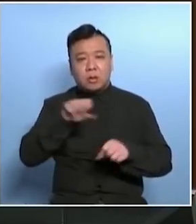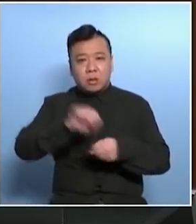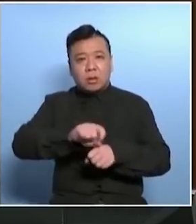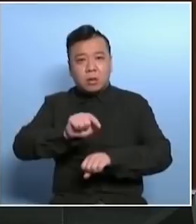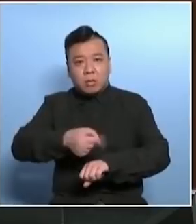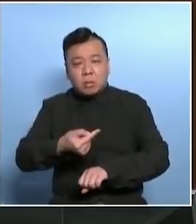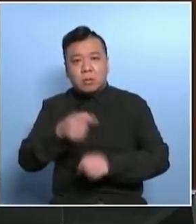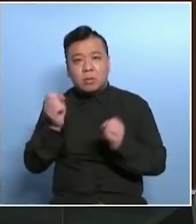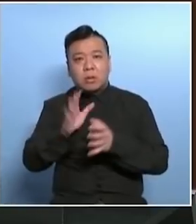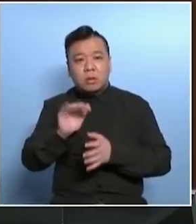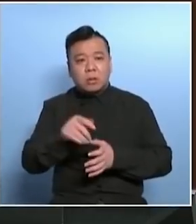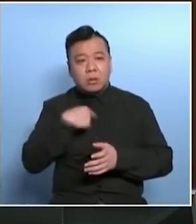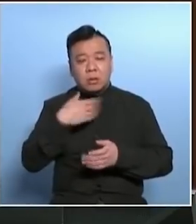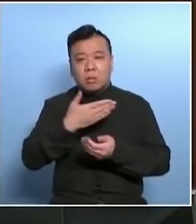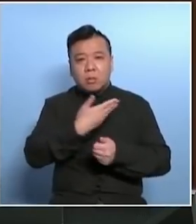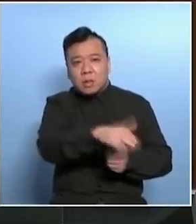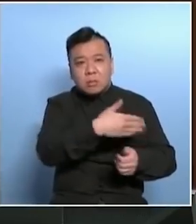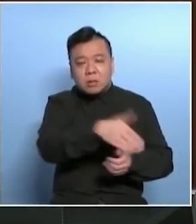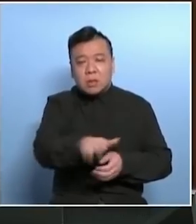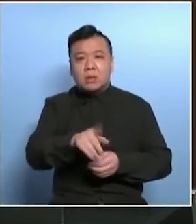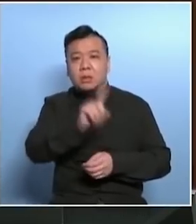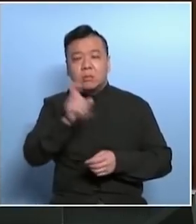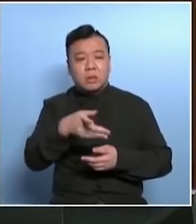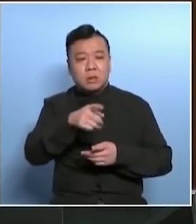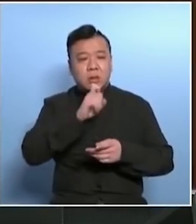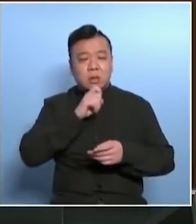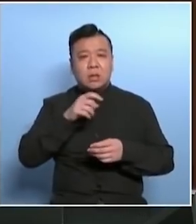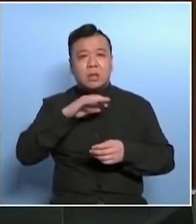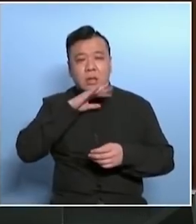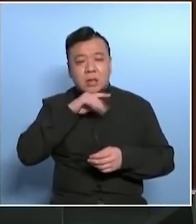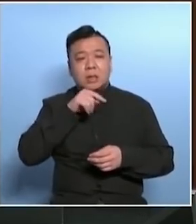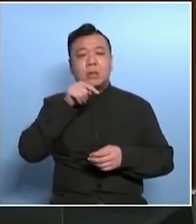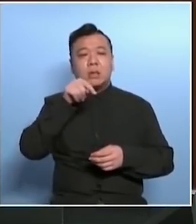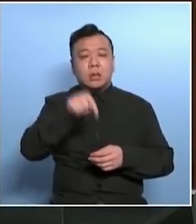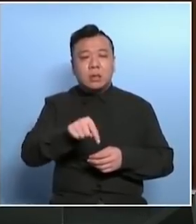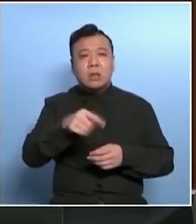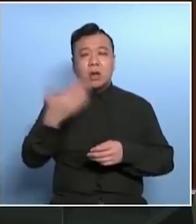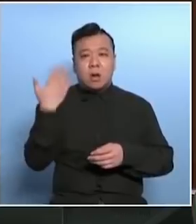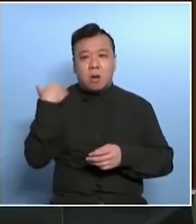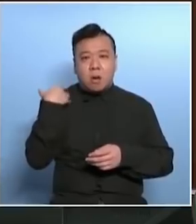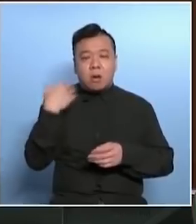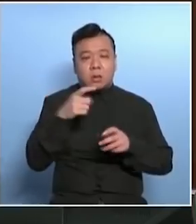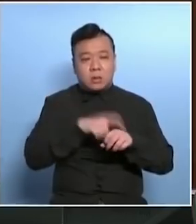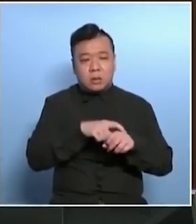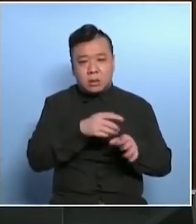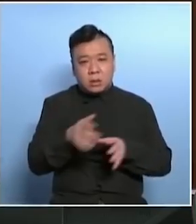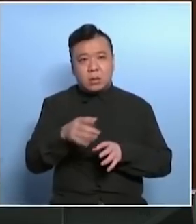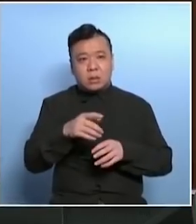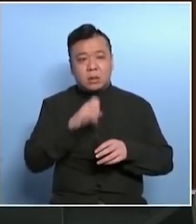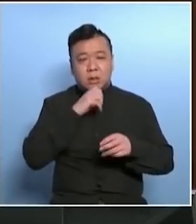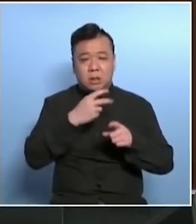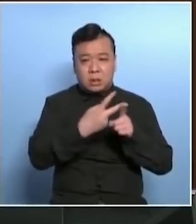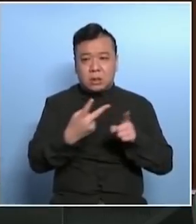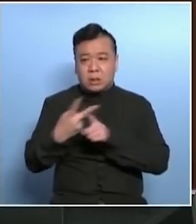啦。點解你要掉走另外一啲嘅議程嚟到做？如果你在過去那段時間裏頭不是